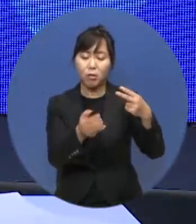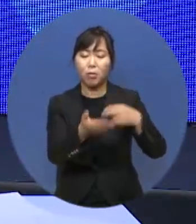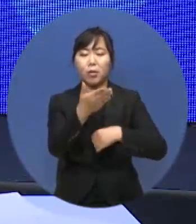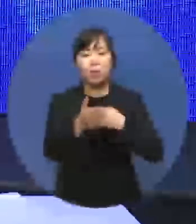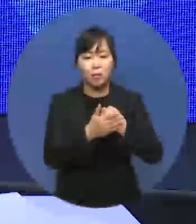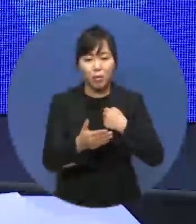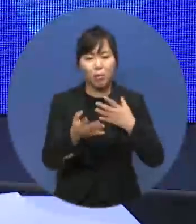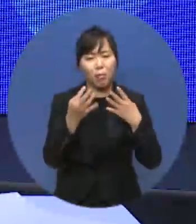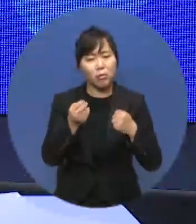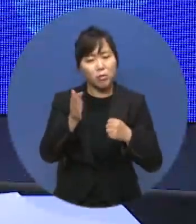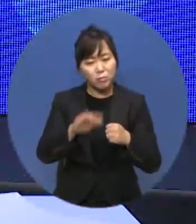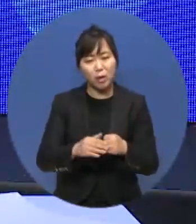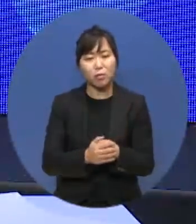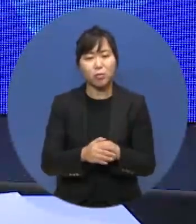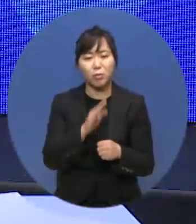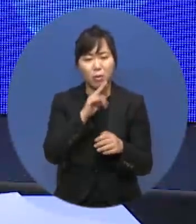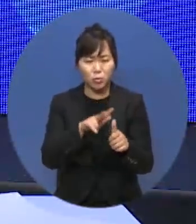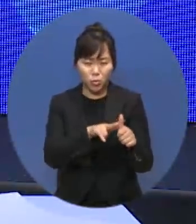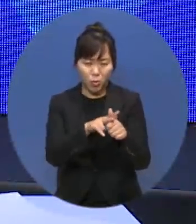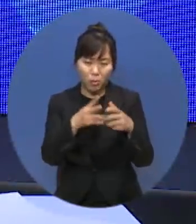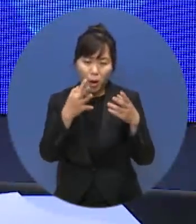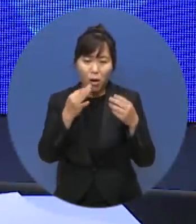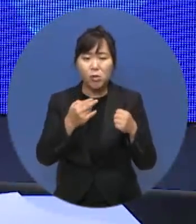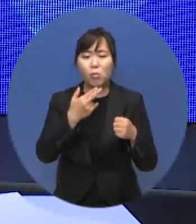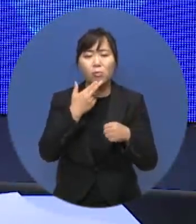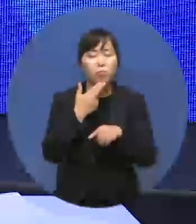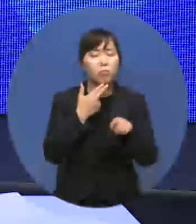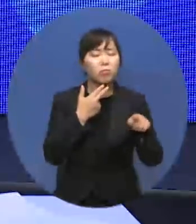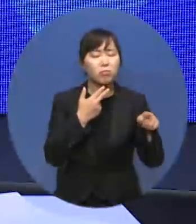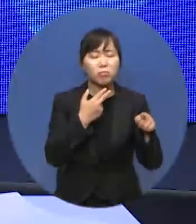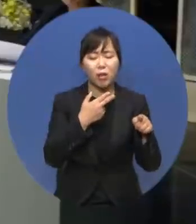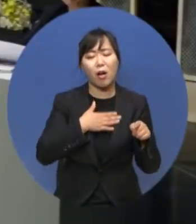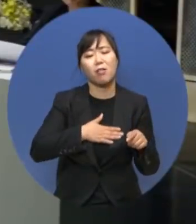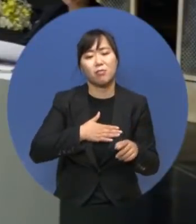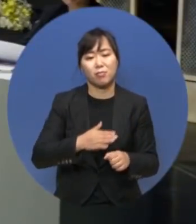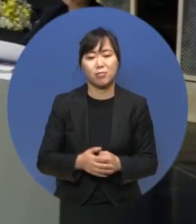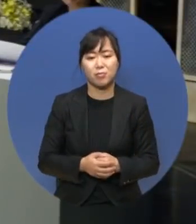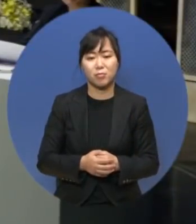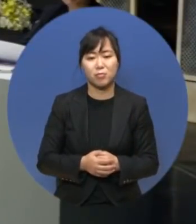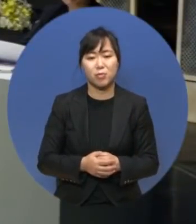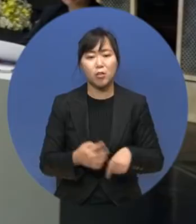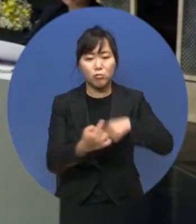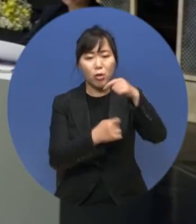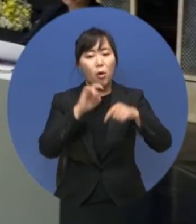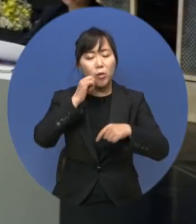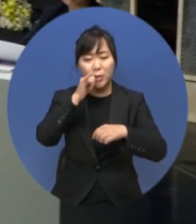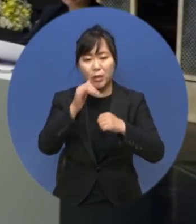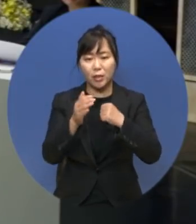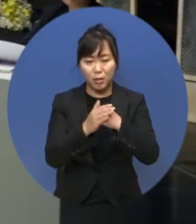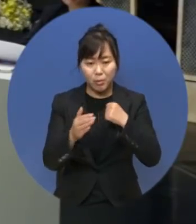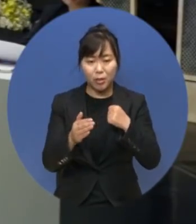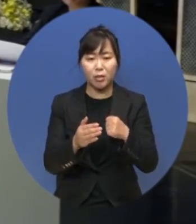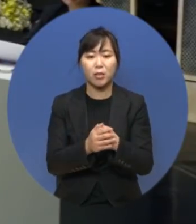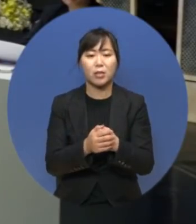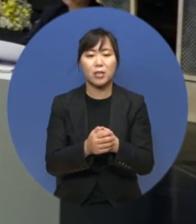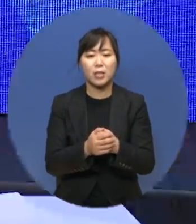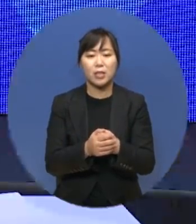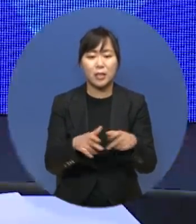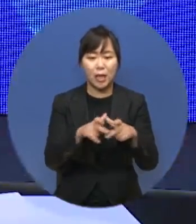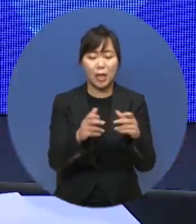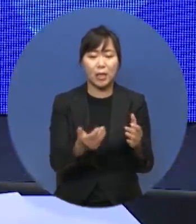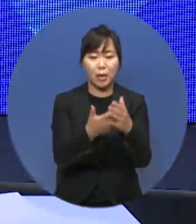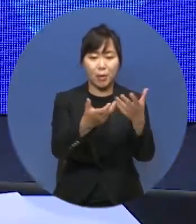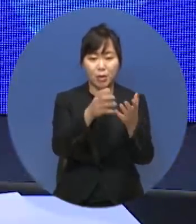그렇게 많긴 하지만 사실은 많은 정보들이 없는 경우들이 상당히 많은 것으로 알고 있고 운영에 어려움을 겪고 있기 때문에 이러한 이제 장애인 개발원의